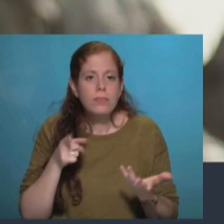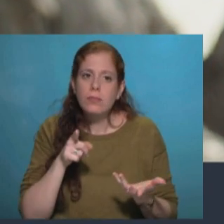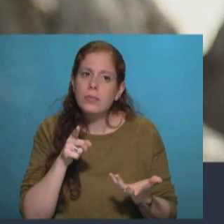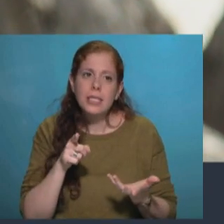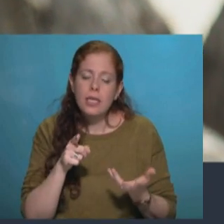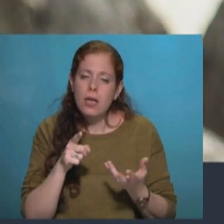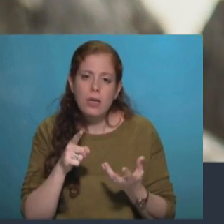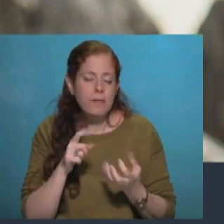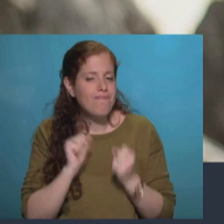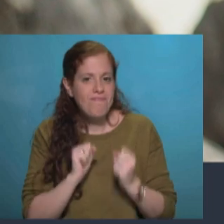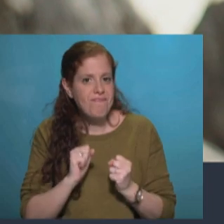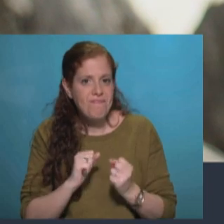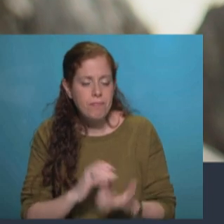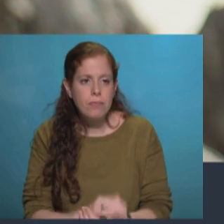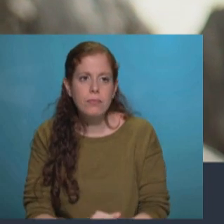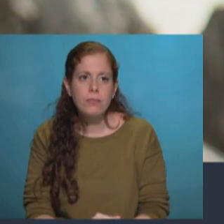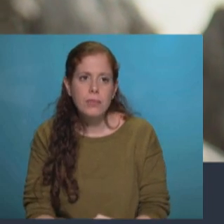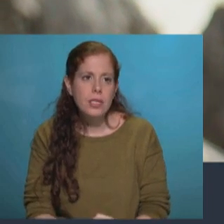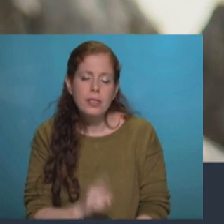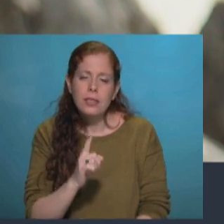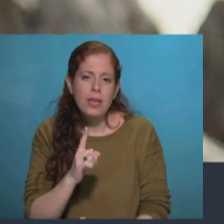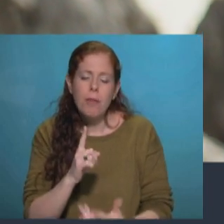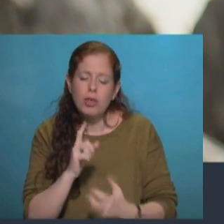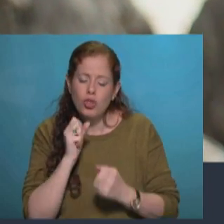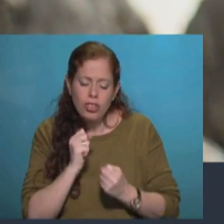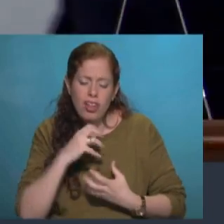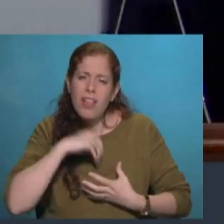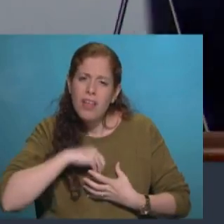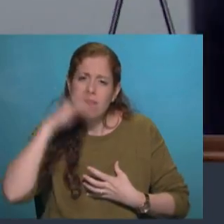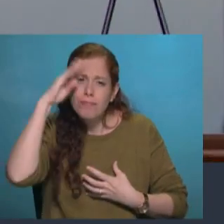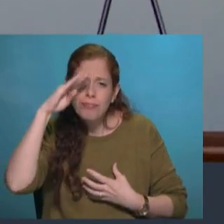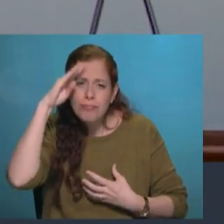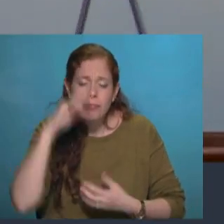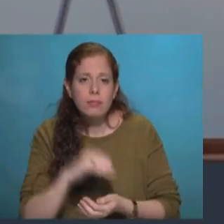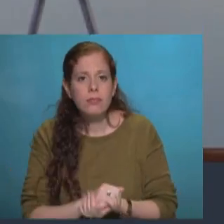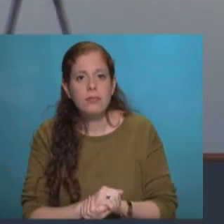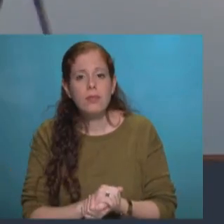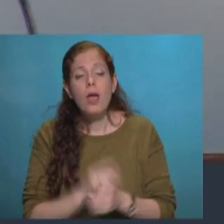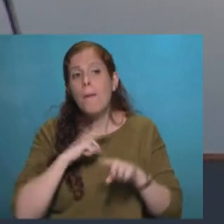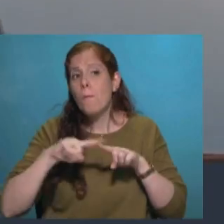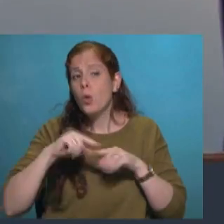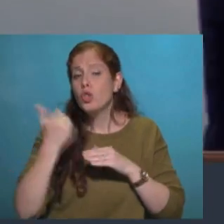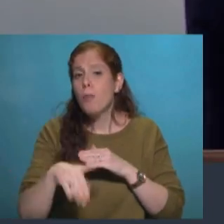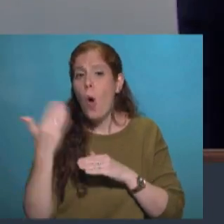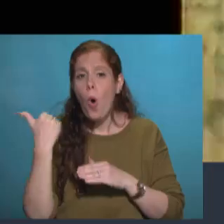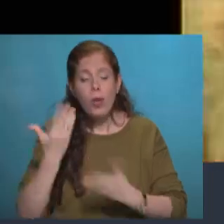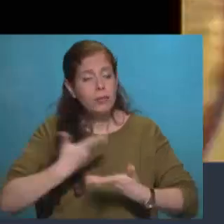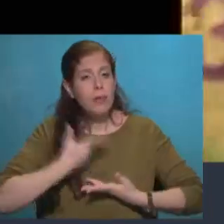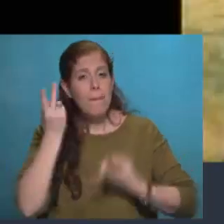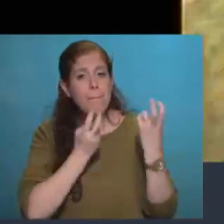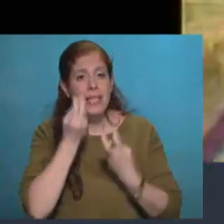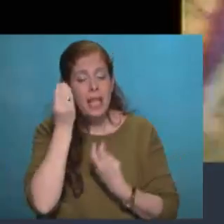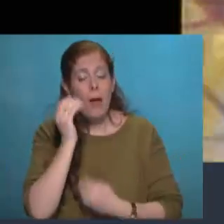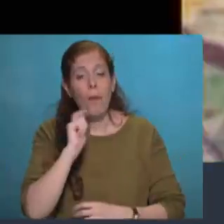זה מכרסם. זה מכרסם את הנפש. בחודשים האחרונים התקבל מידע מודיעיני במבצע